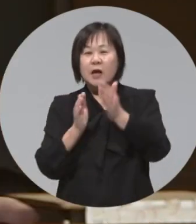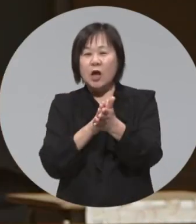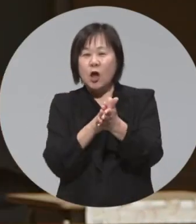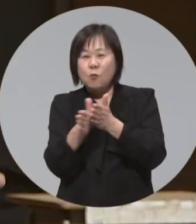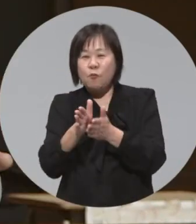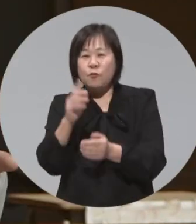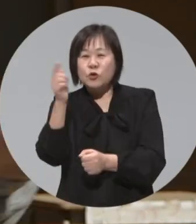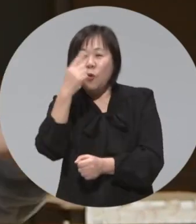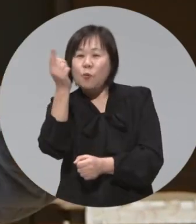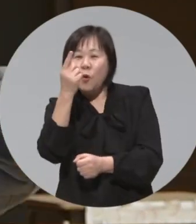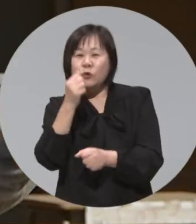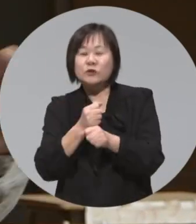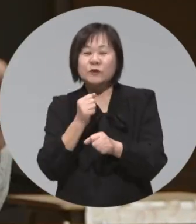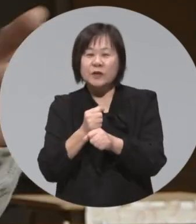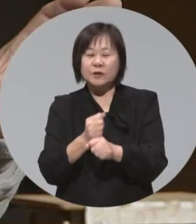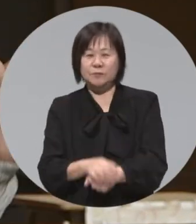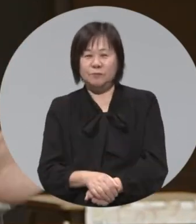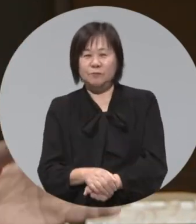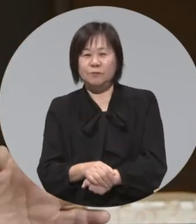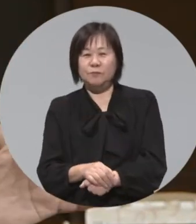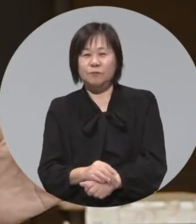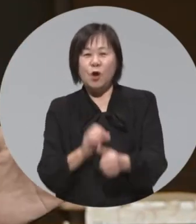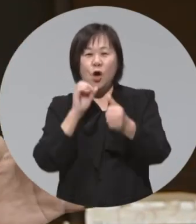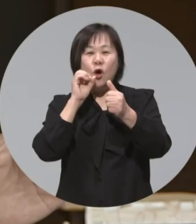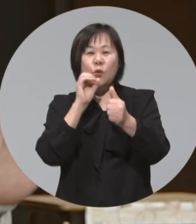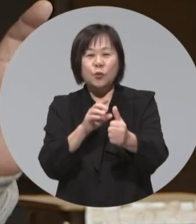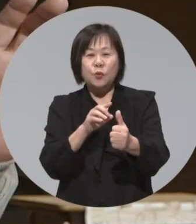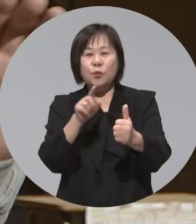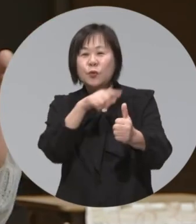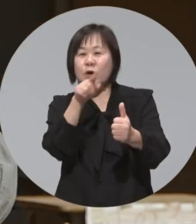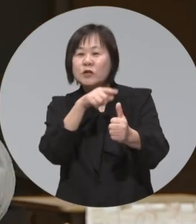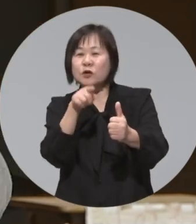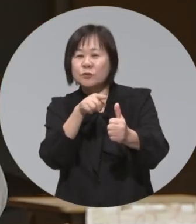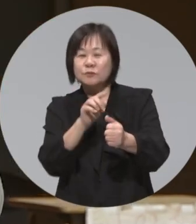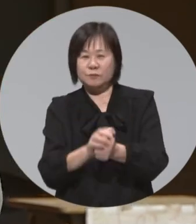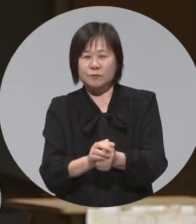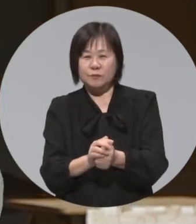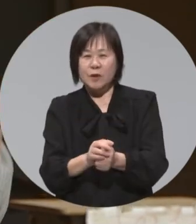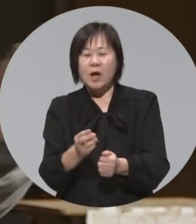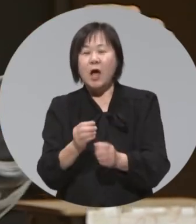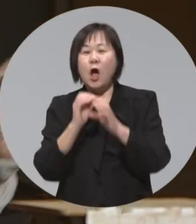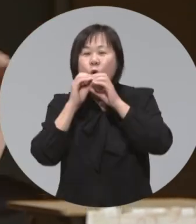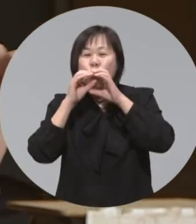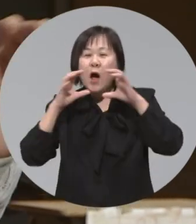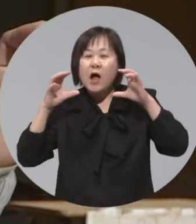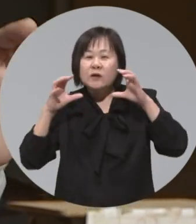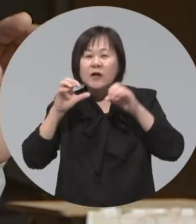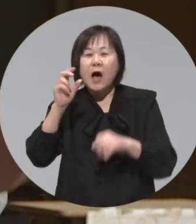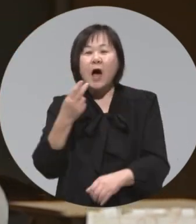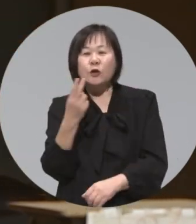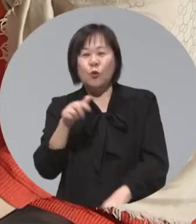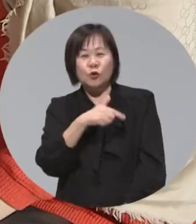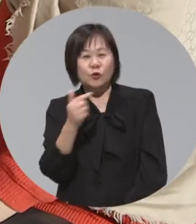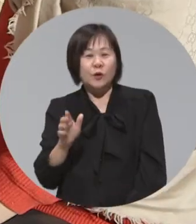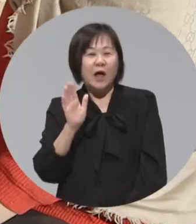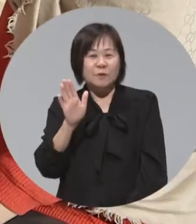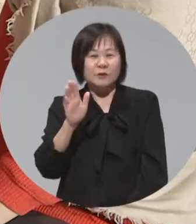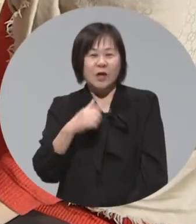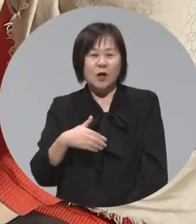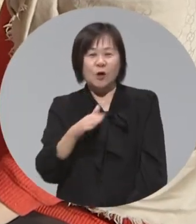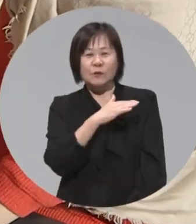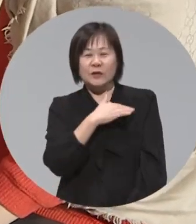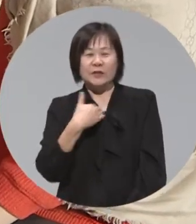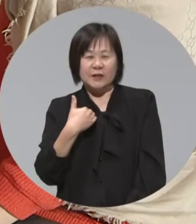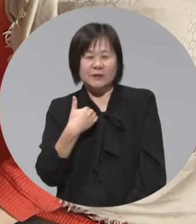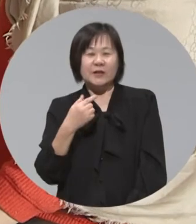かそれから、風車作りそれからバルーンアートとか、まあ、いろんなことがあるんですけど私たちボランティアが